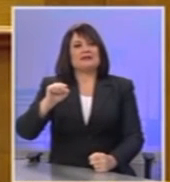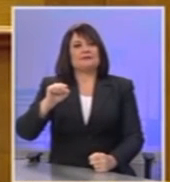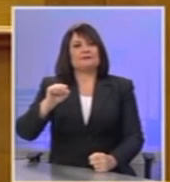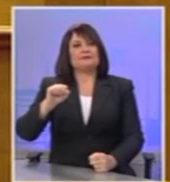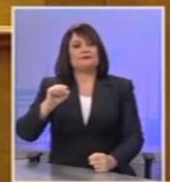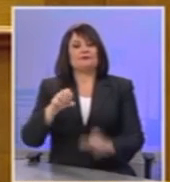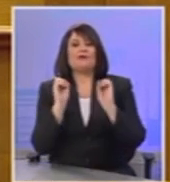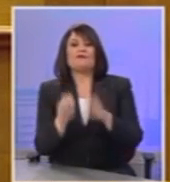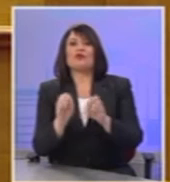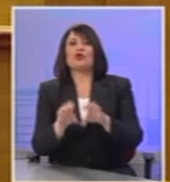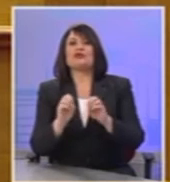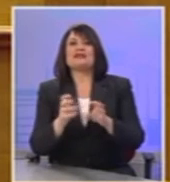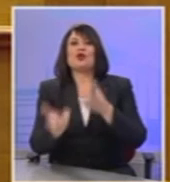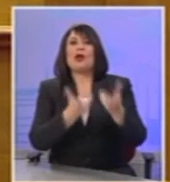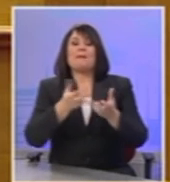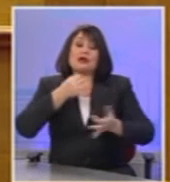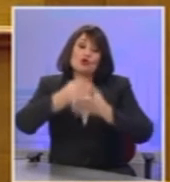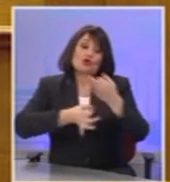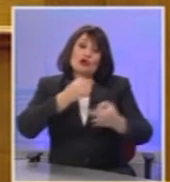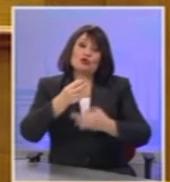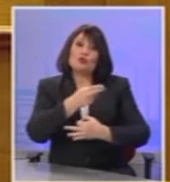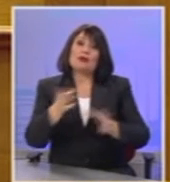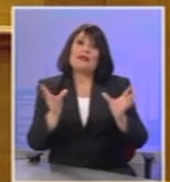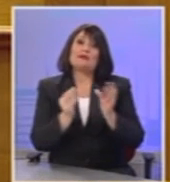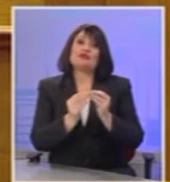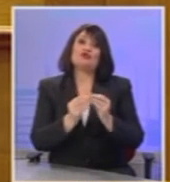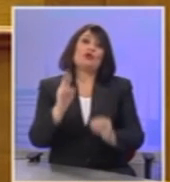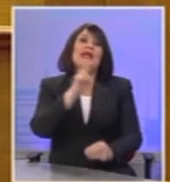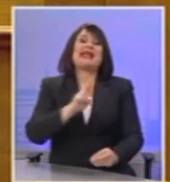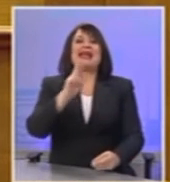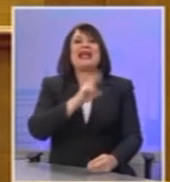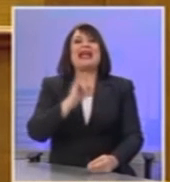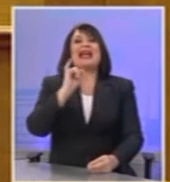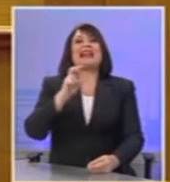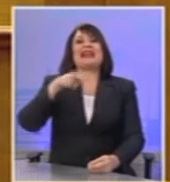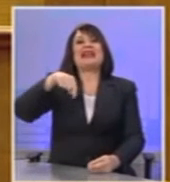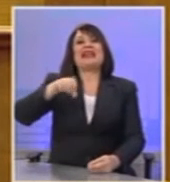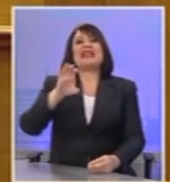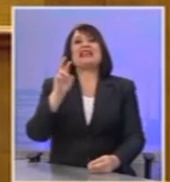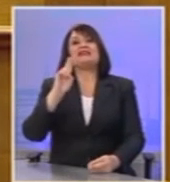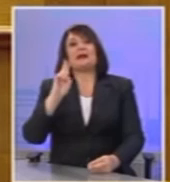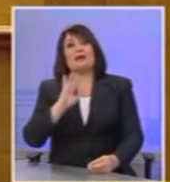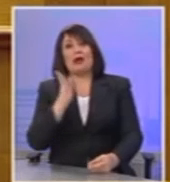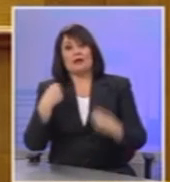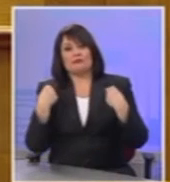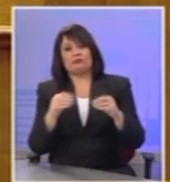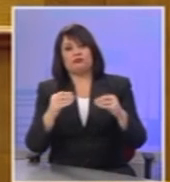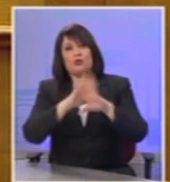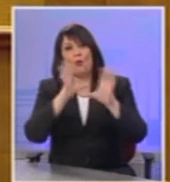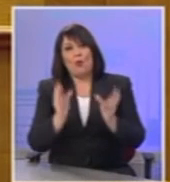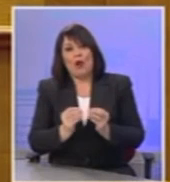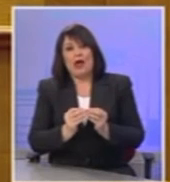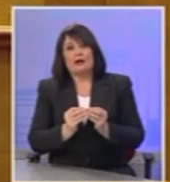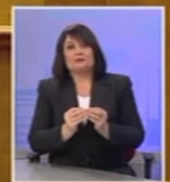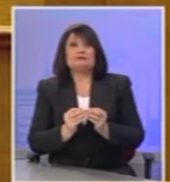ένα φροντιστήριο μετά στον κύριο Καμένο για την υπόθεση Ρίχτερ. Εκτός αν τα έχουμε ξεπουλήσει όλα σε αυτή τη χώρα